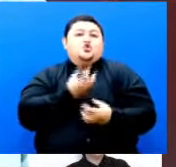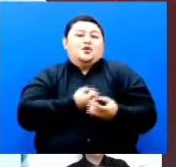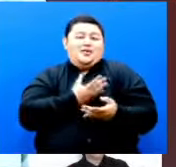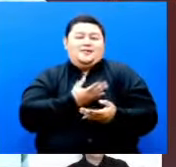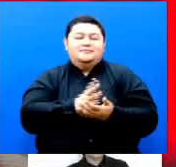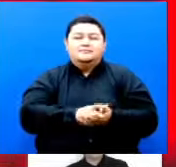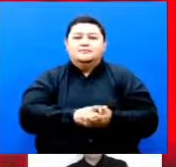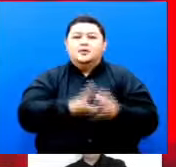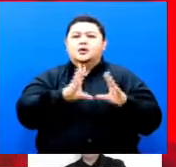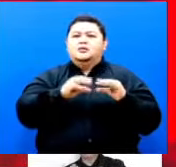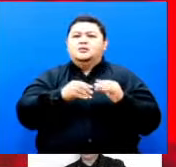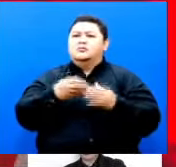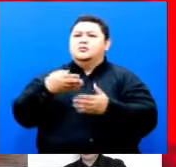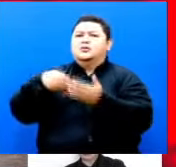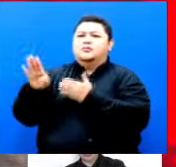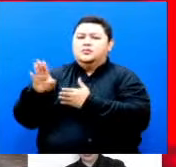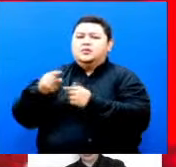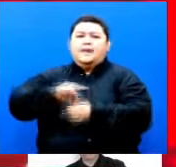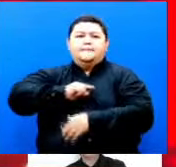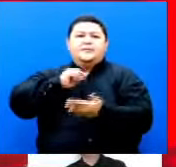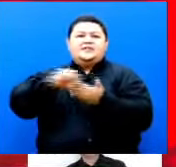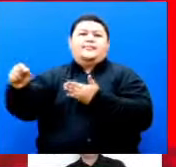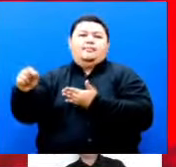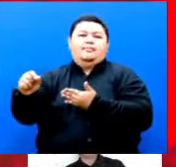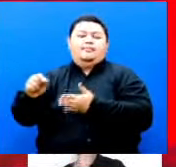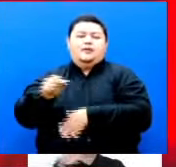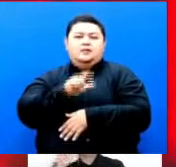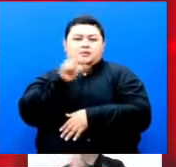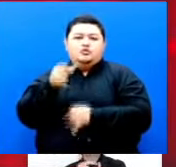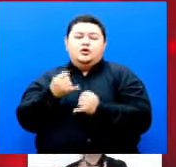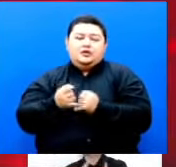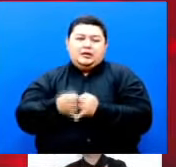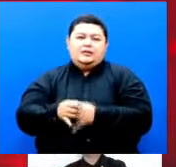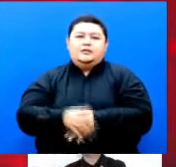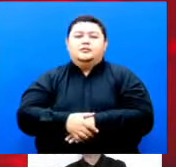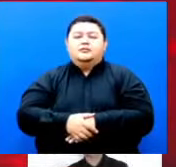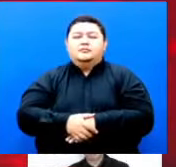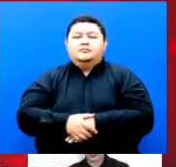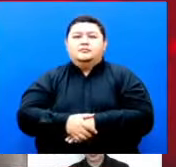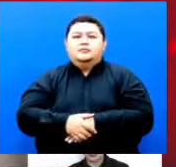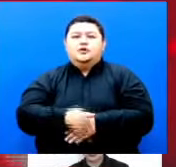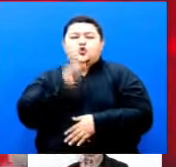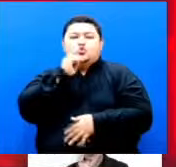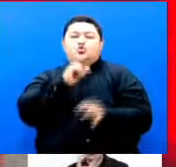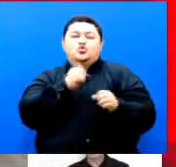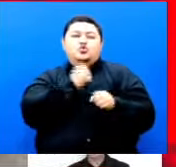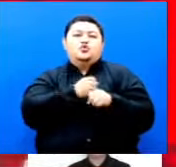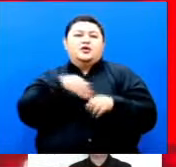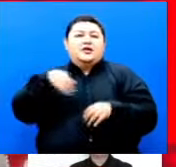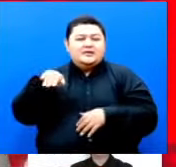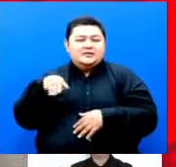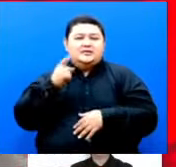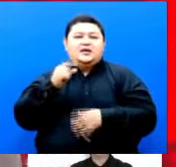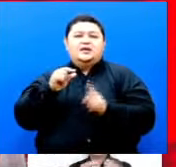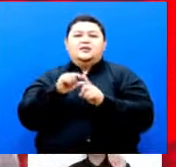Pram.Merekadiberhentikankerja dalambeberapabulanterakhir,atausemacam itu.Nah,bagikelompokGenZyang